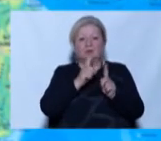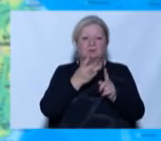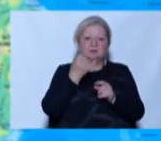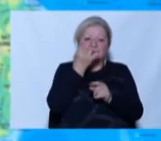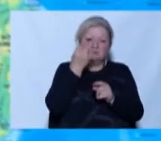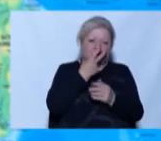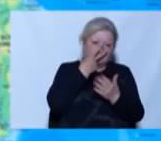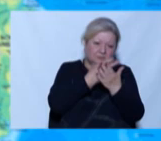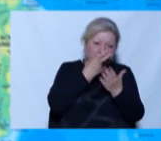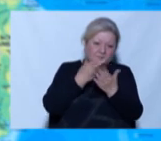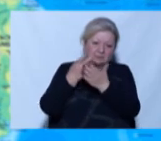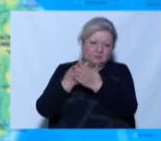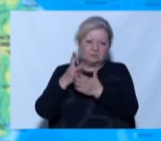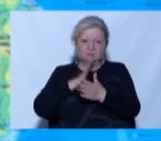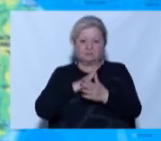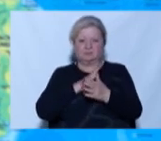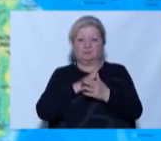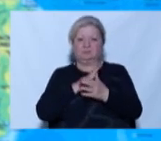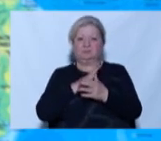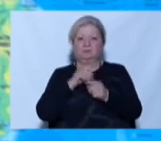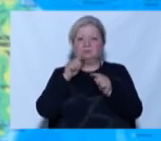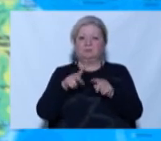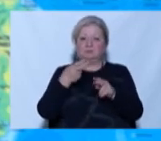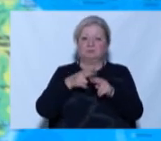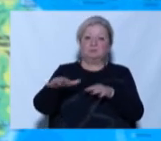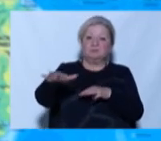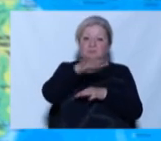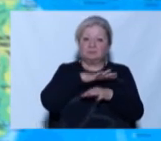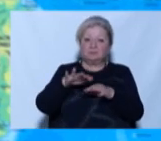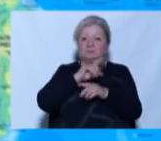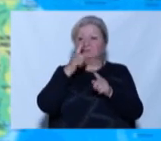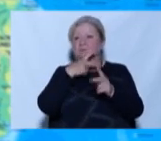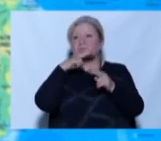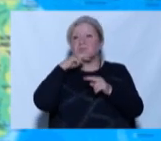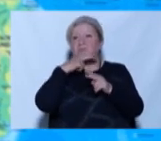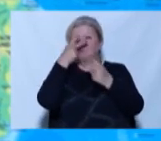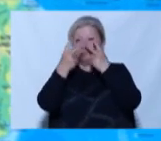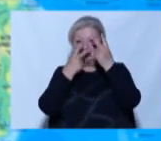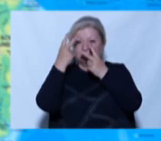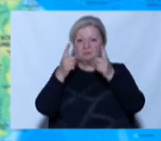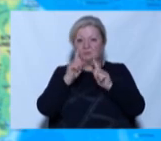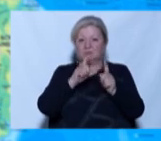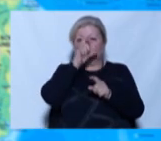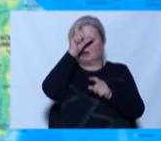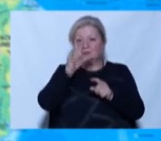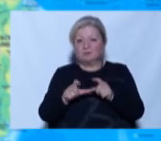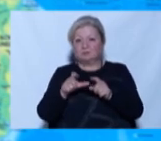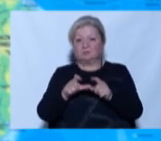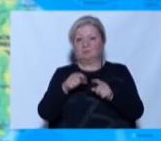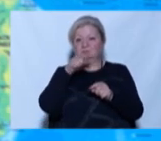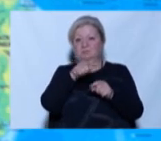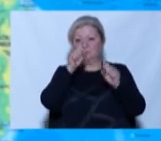უყურებდა და აი ამ ცისთაღმა, აი ამ გარემომ, მასზე დაკვირებამ ადამიანი მიიყვანა იქამდე, რომ მან